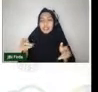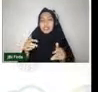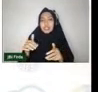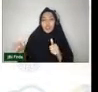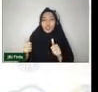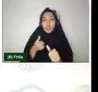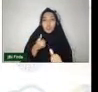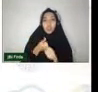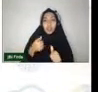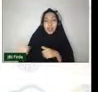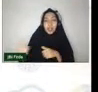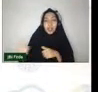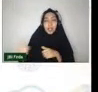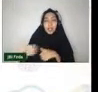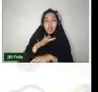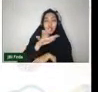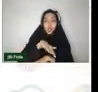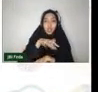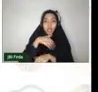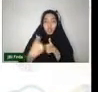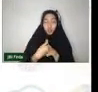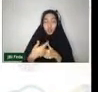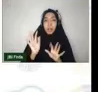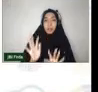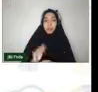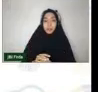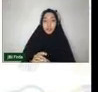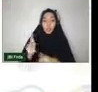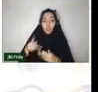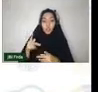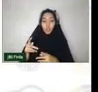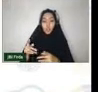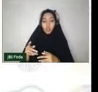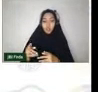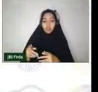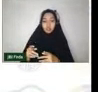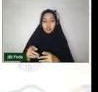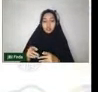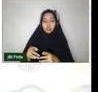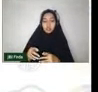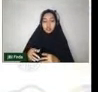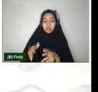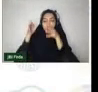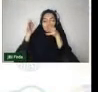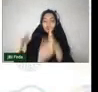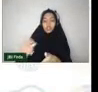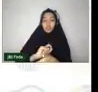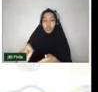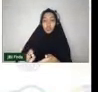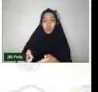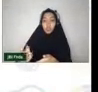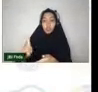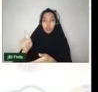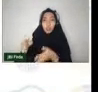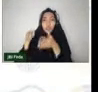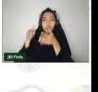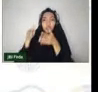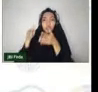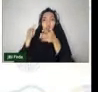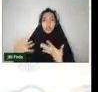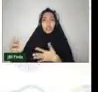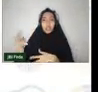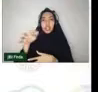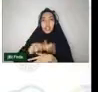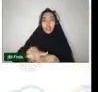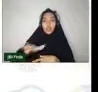pengaruh lingkungan itu dan ikuti. Sementara seandainya ditempatkan di sekolah berkebutuhan khusus, jadi yang mereka lihat adalah lingkungan, yang mereka lihat